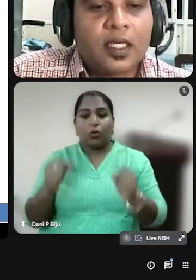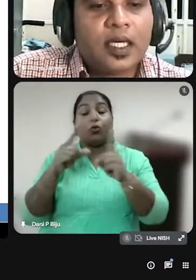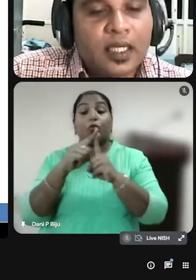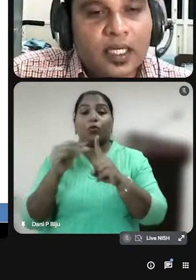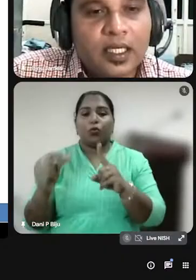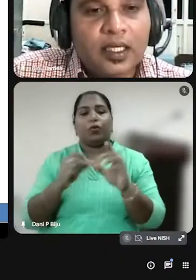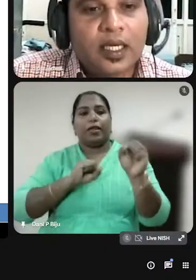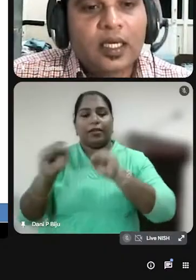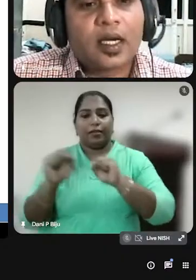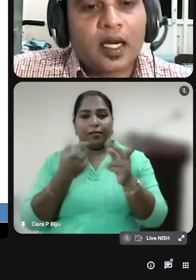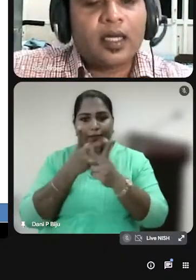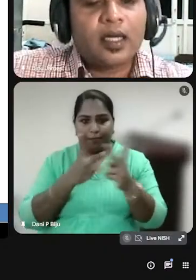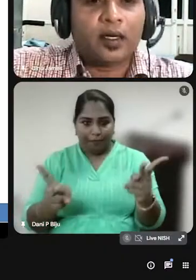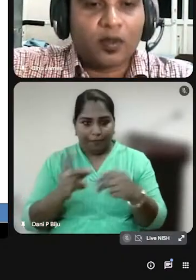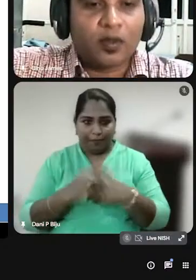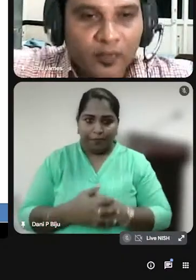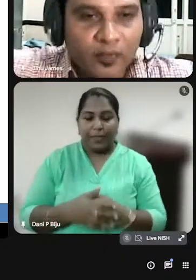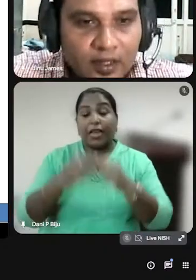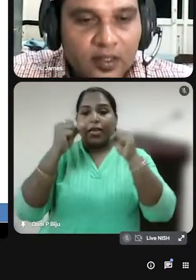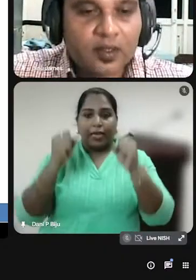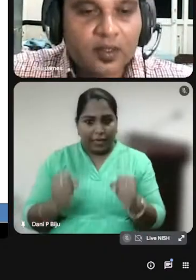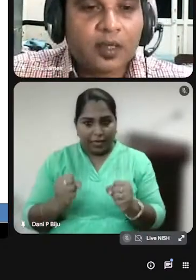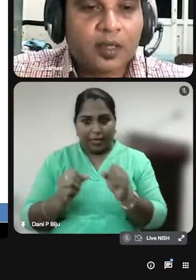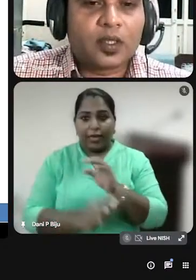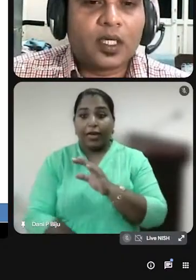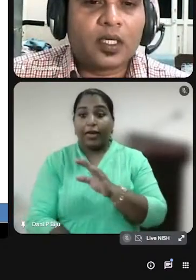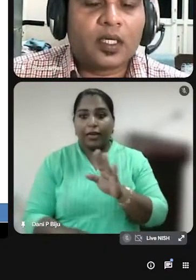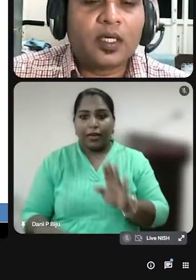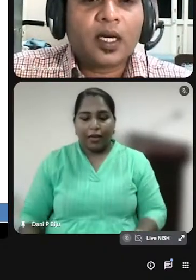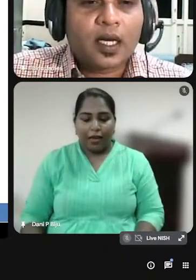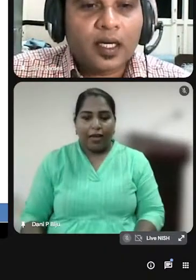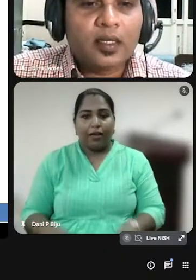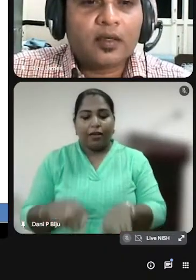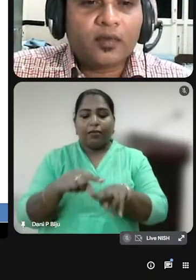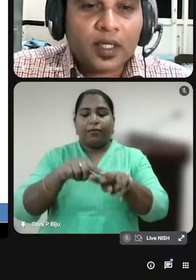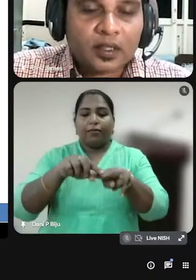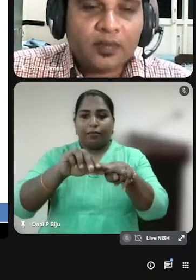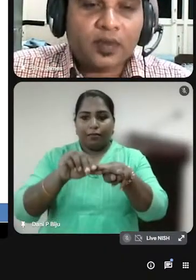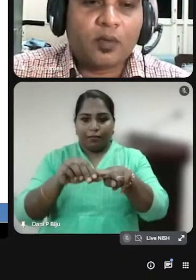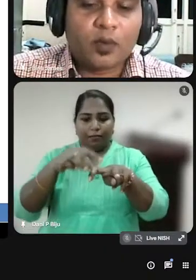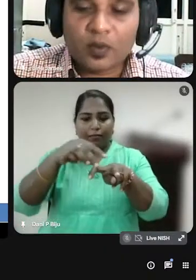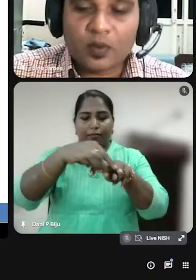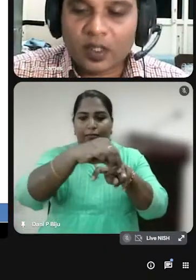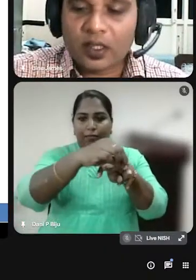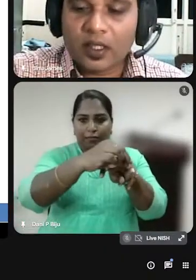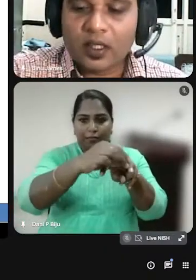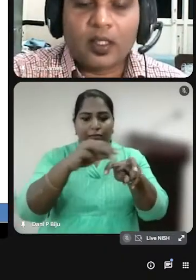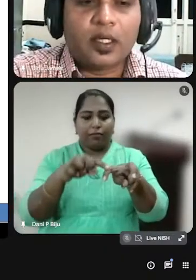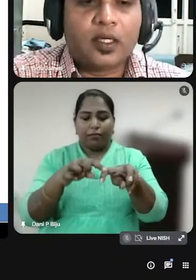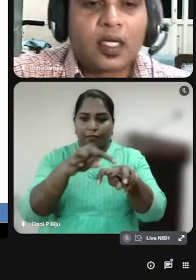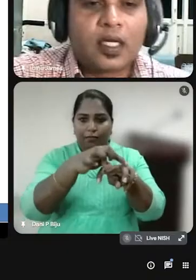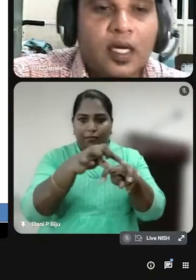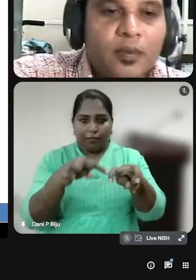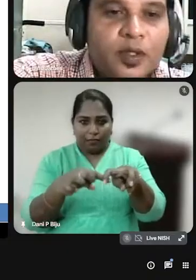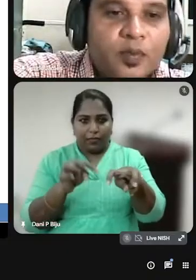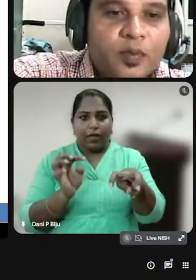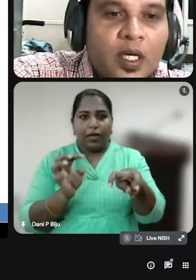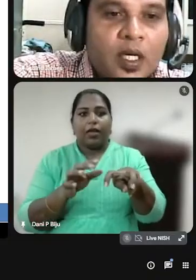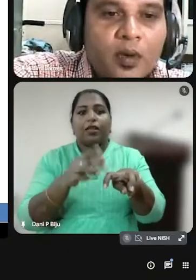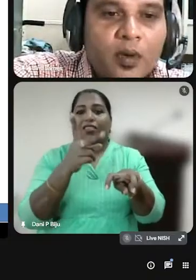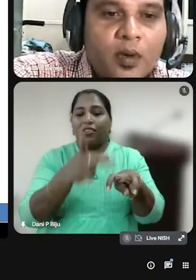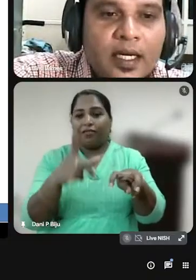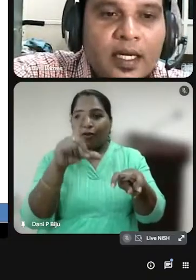എക്സസൈസാണ്. ഇരിക്കുക, കാല് രണ്ടും വിടർത്തി വെക്കുക പുറത്തേക്ക്. കാല് വിടർത്തി വെക്കുമ്പോൾ നിങ്ങൾക്ക് ഇതിൽ കാണാൻ